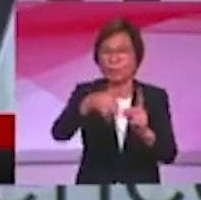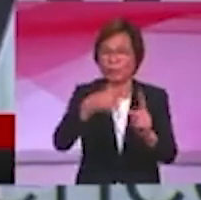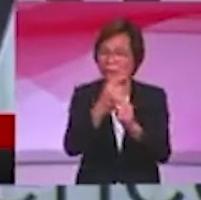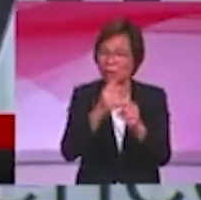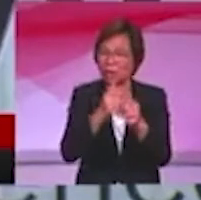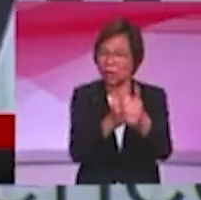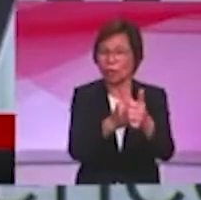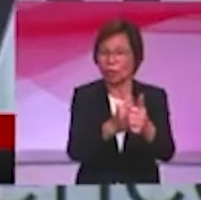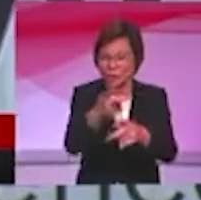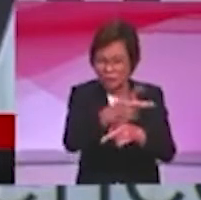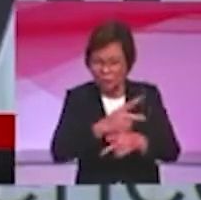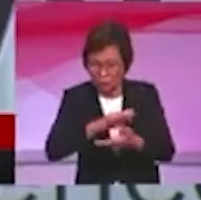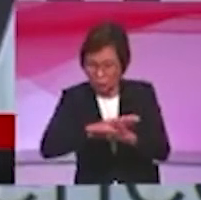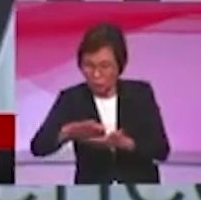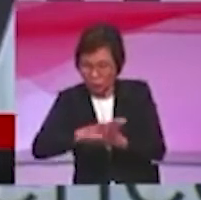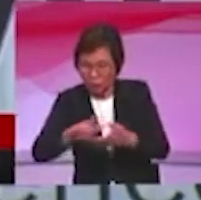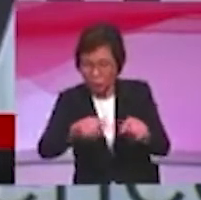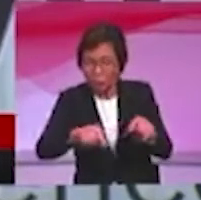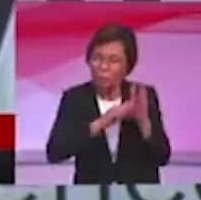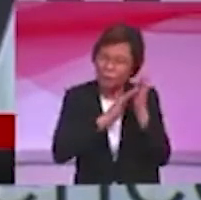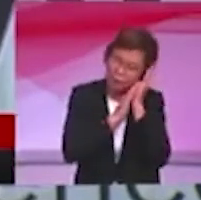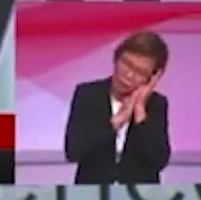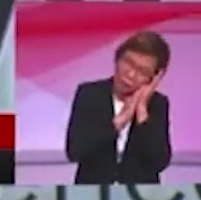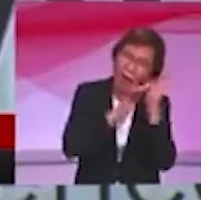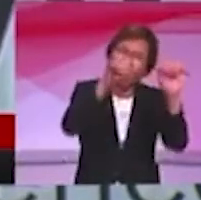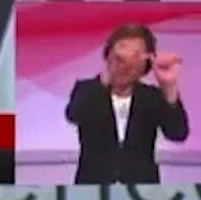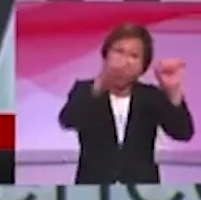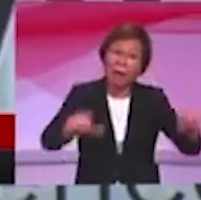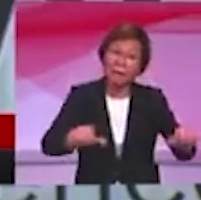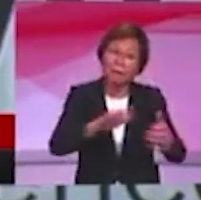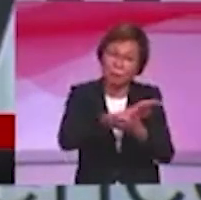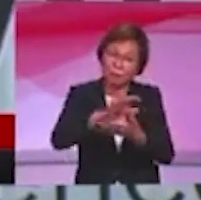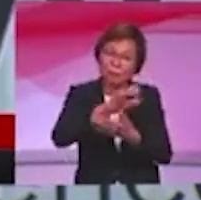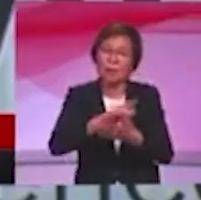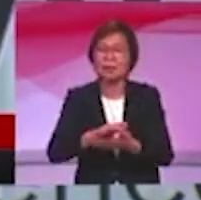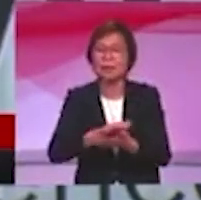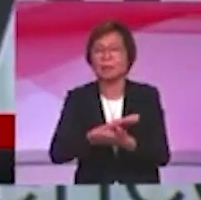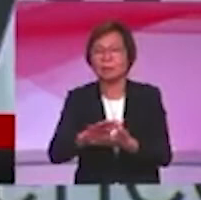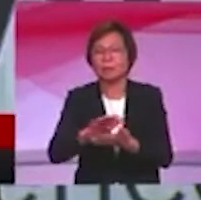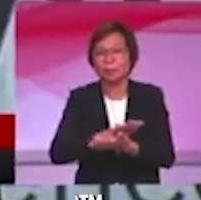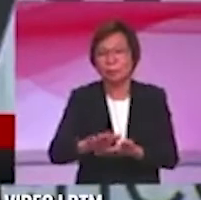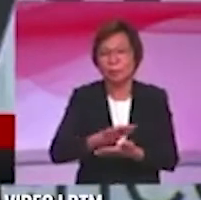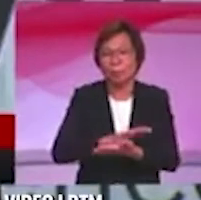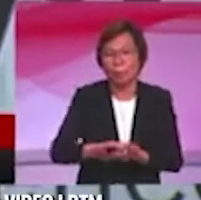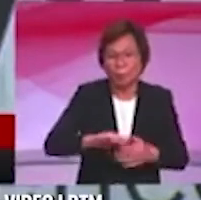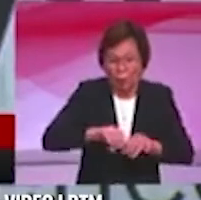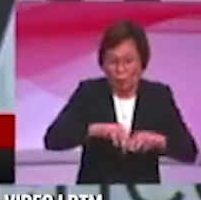menjaga kebersihan di kawasan penginapan dan tempat tinggal. Didapati risiko